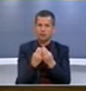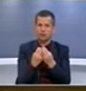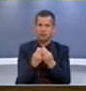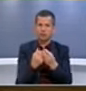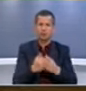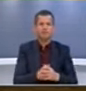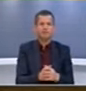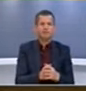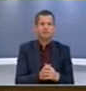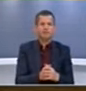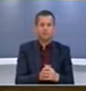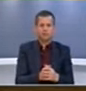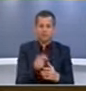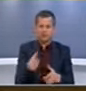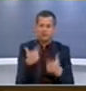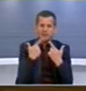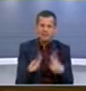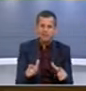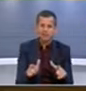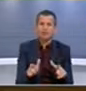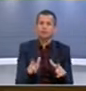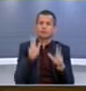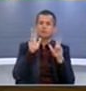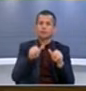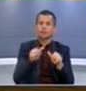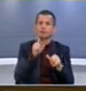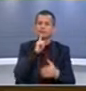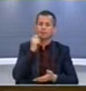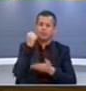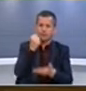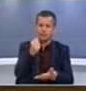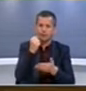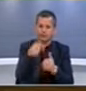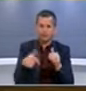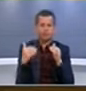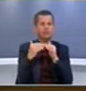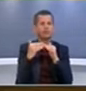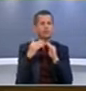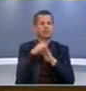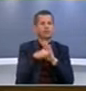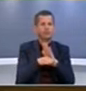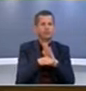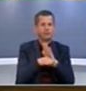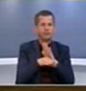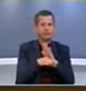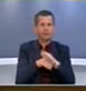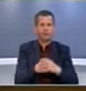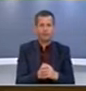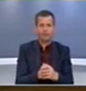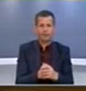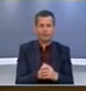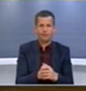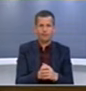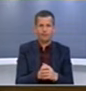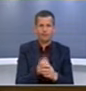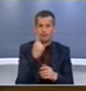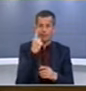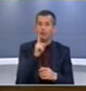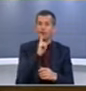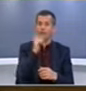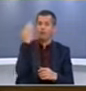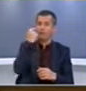kare do t lej Vet ato inves cat Jan pisci n fuq nrs p k q kan q nga